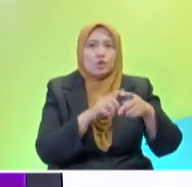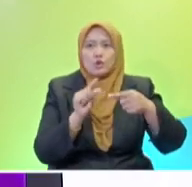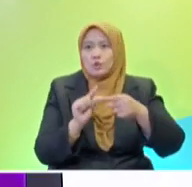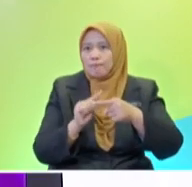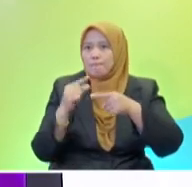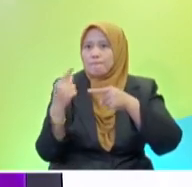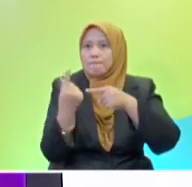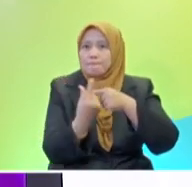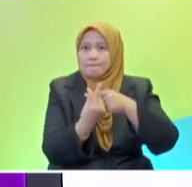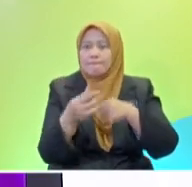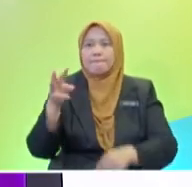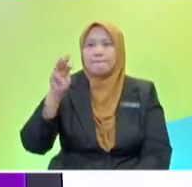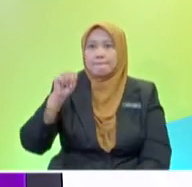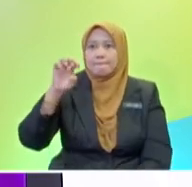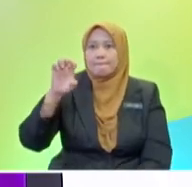cikgu? Ya.